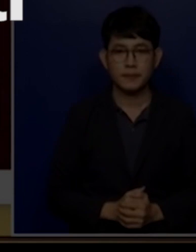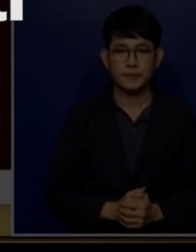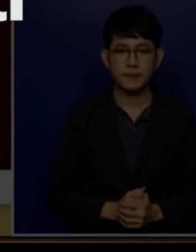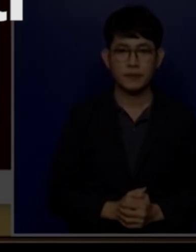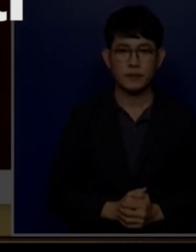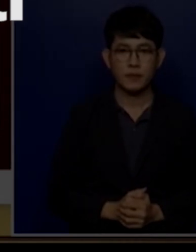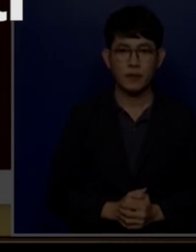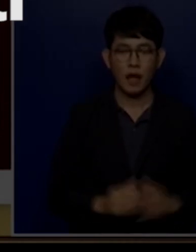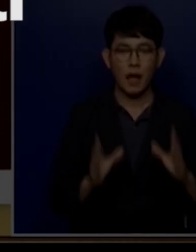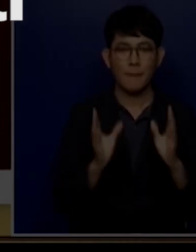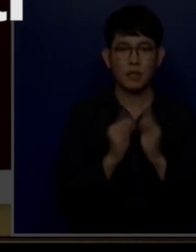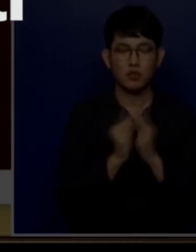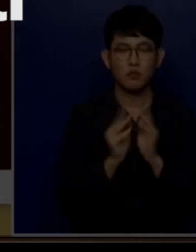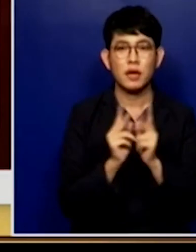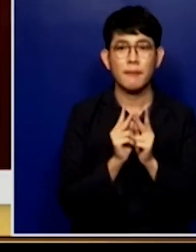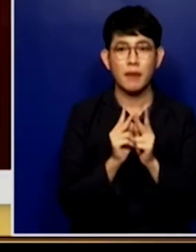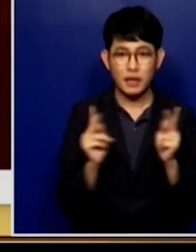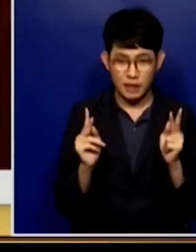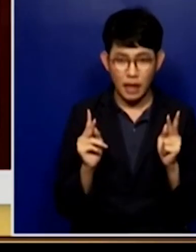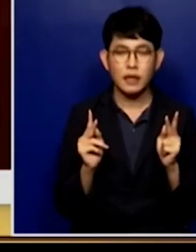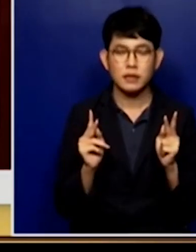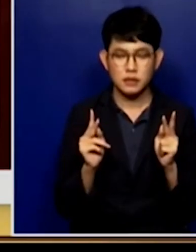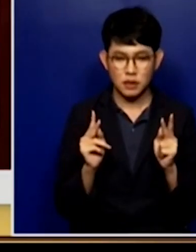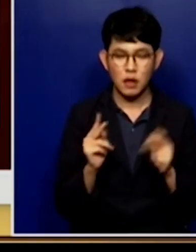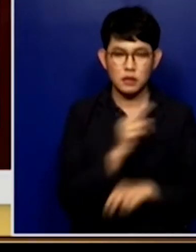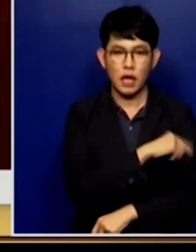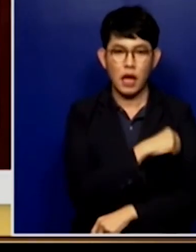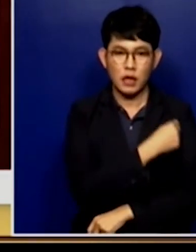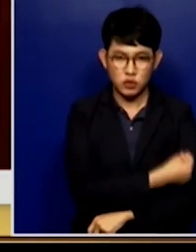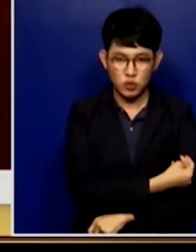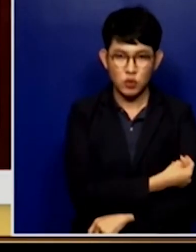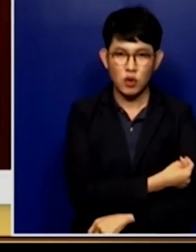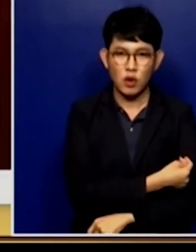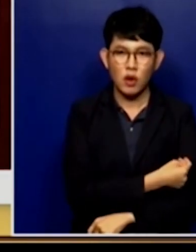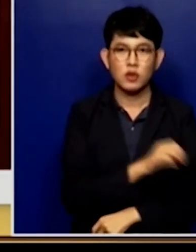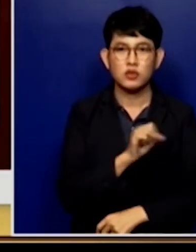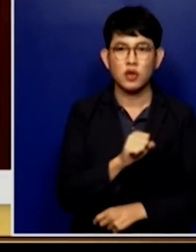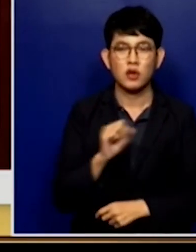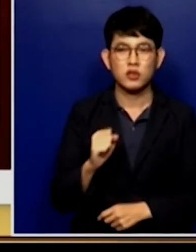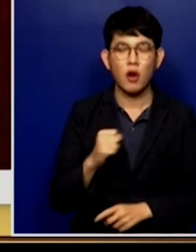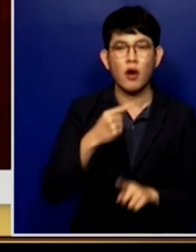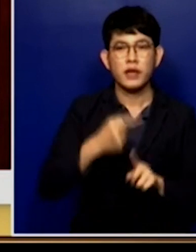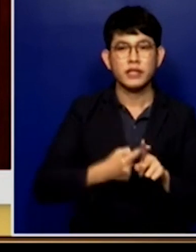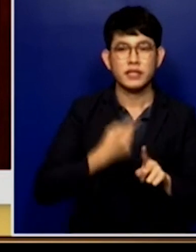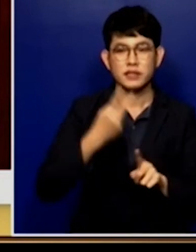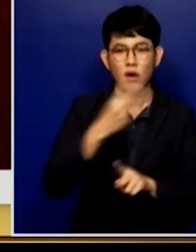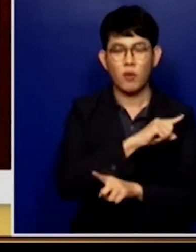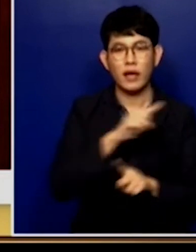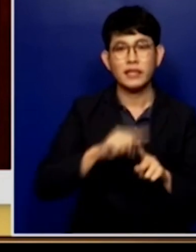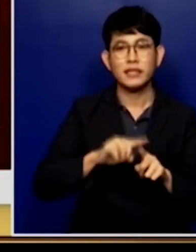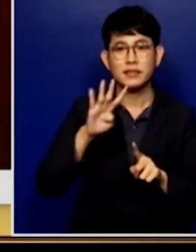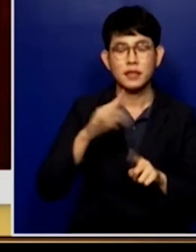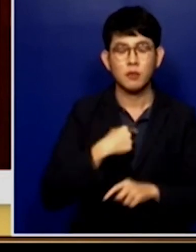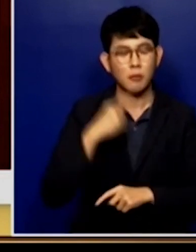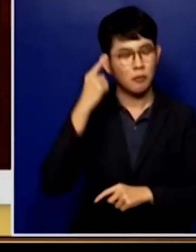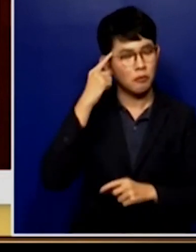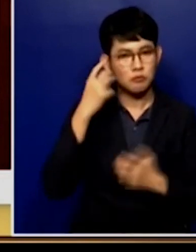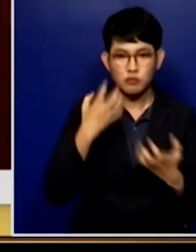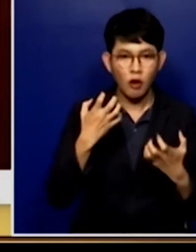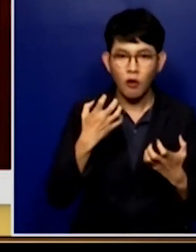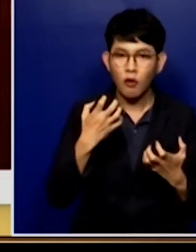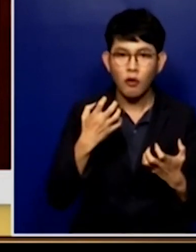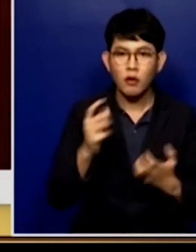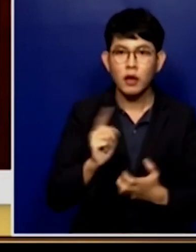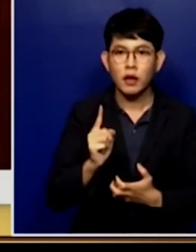จากการประชุมขณะกรรมาที่การการสาธนาสุขสับภาพูดแนรสดอนเมวที่ 4 กุพาผมช็อกมากๆ คัทานประทาน